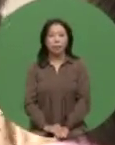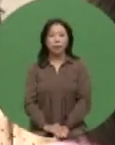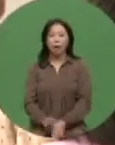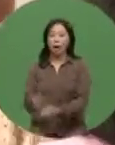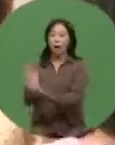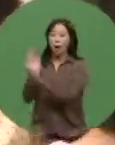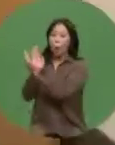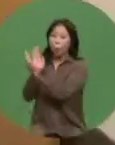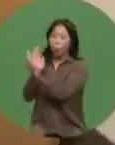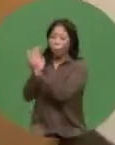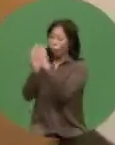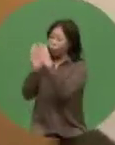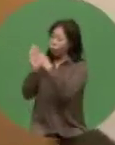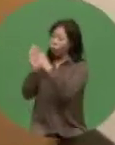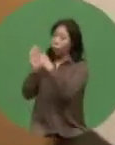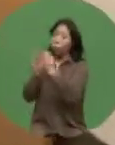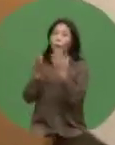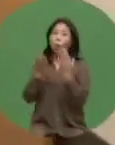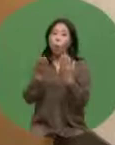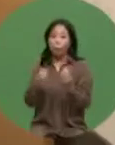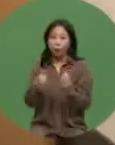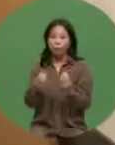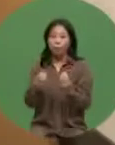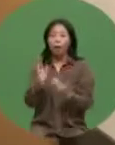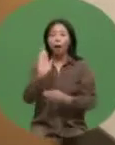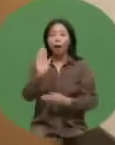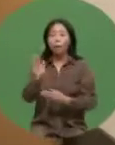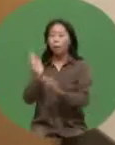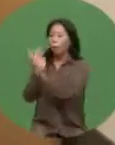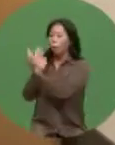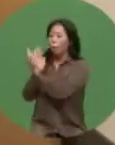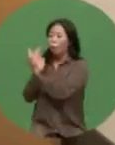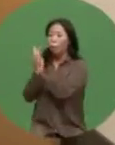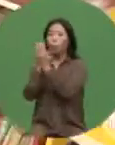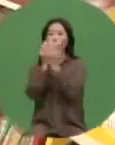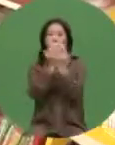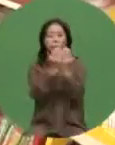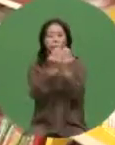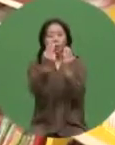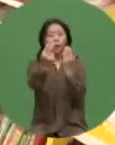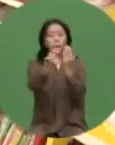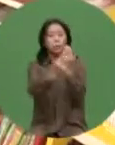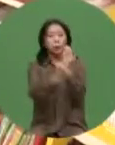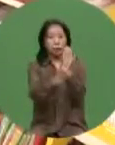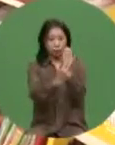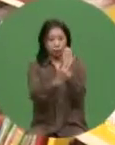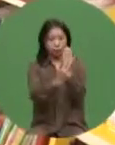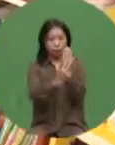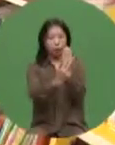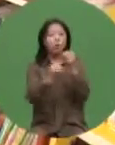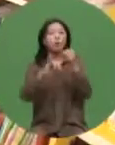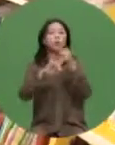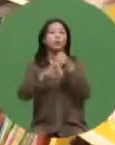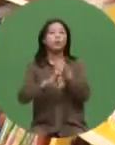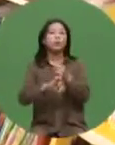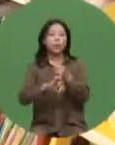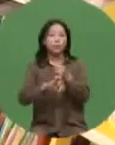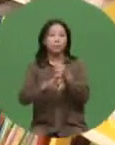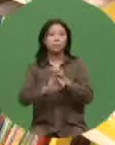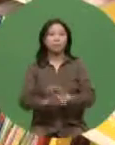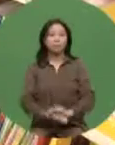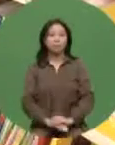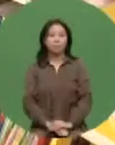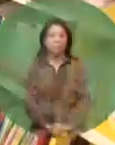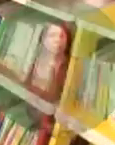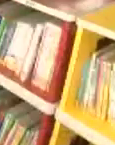また物語が終わっても、そこで本を閉じるのではなく、裏表紙まで見せることがルールになっています